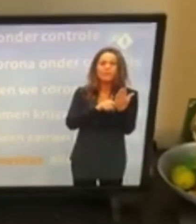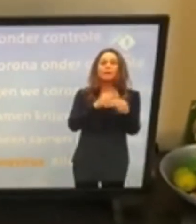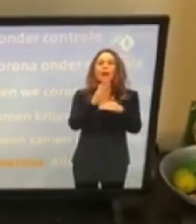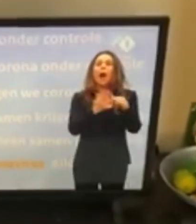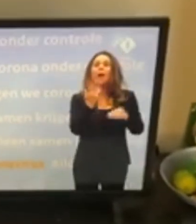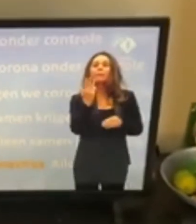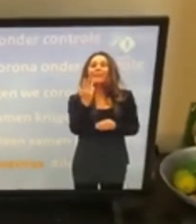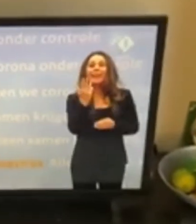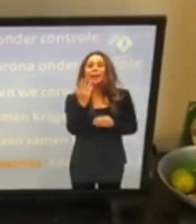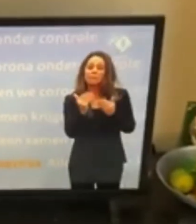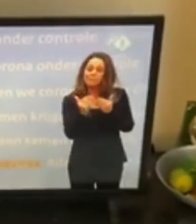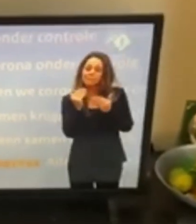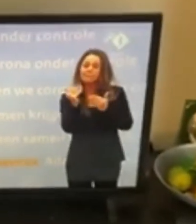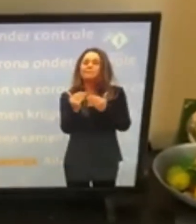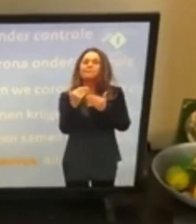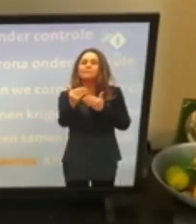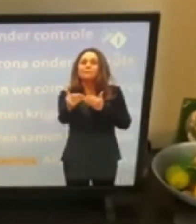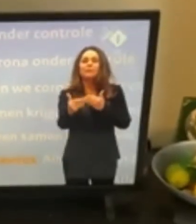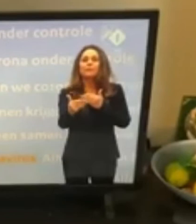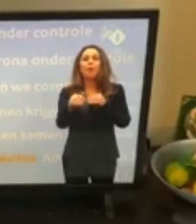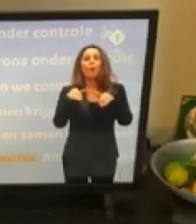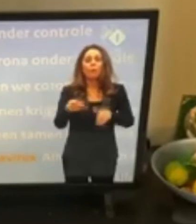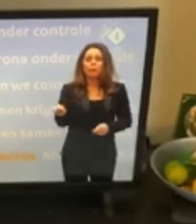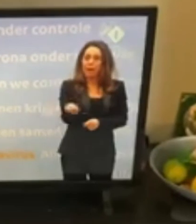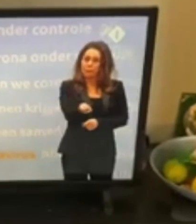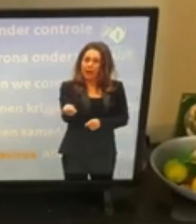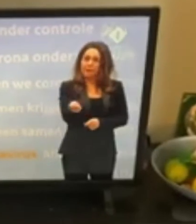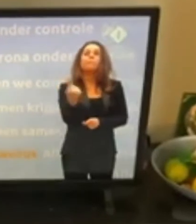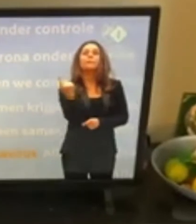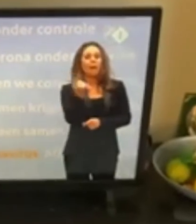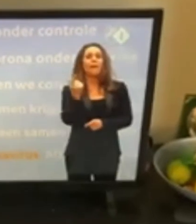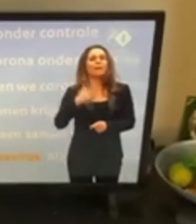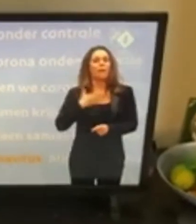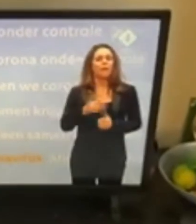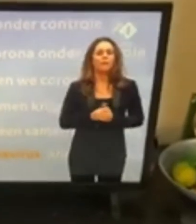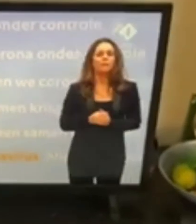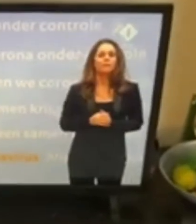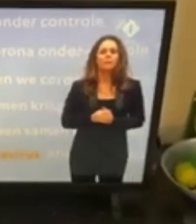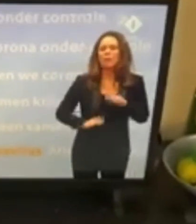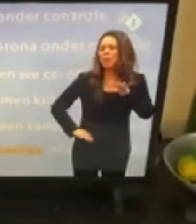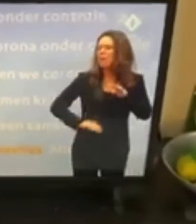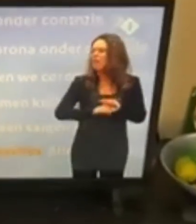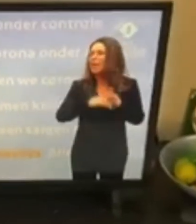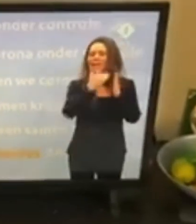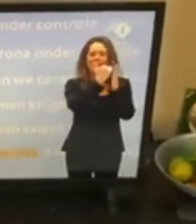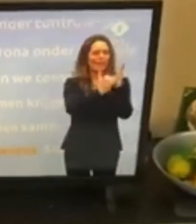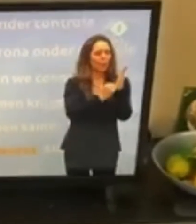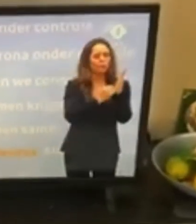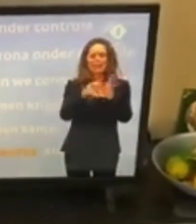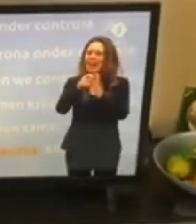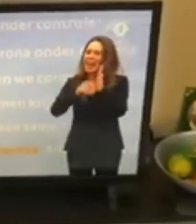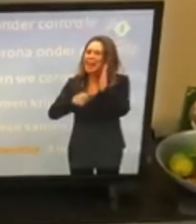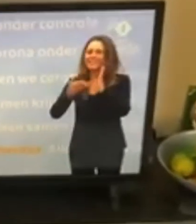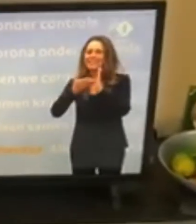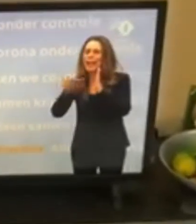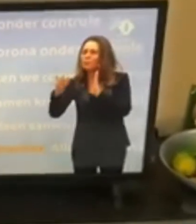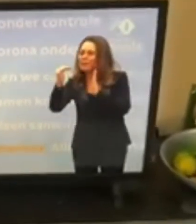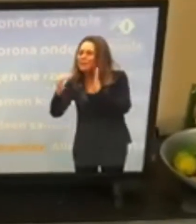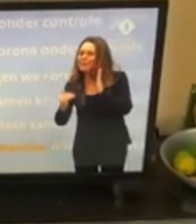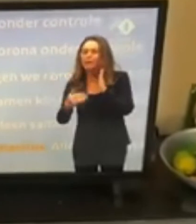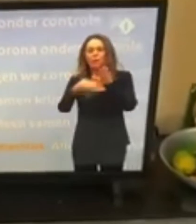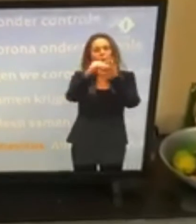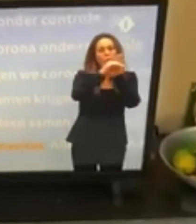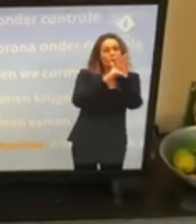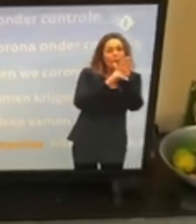s'avonds de hond aangeleind uitlaten. Okay. De volledige regeling en de lijst met uitzonderingen en voorwaarden staat straks